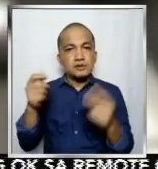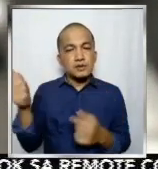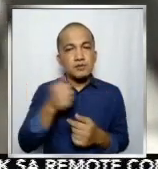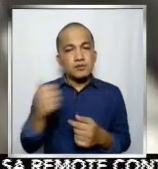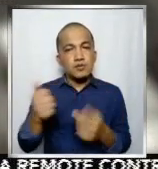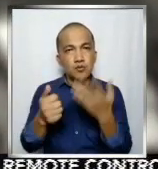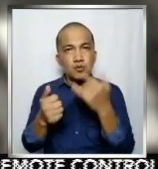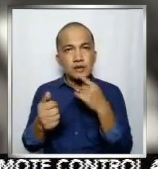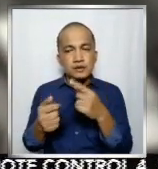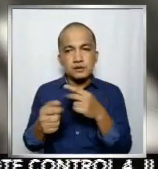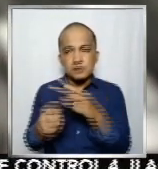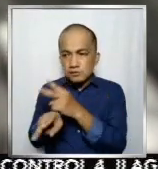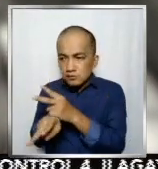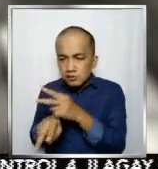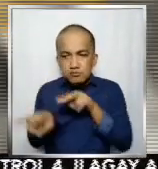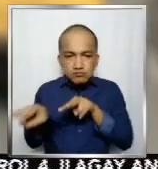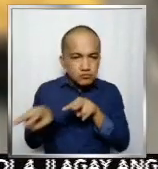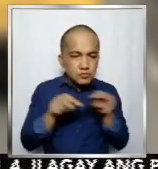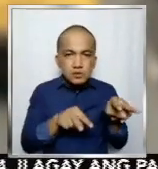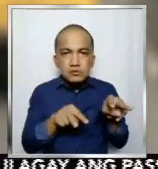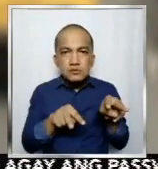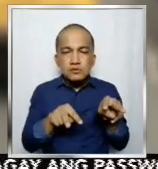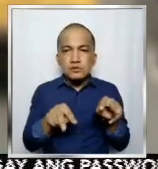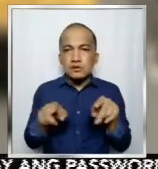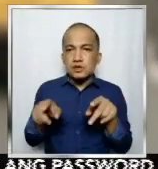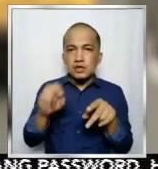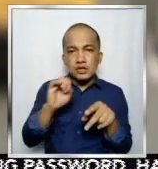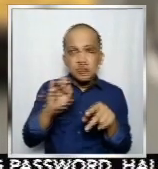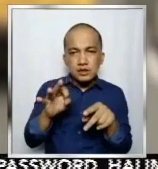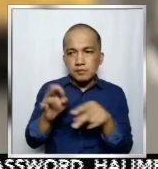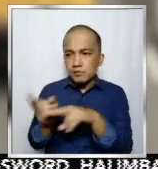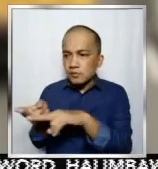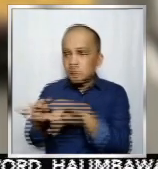natin kung mag-increase yung incidence ng